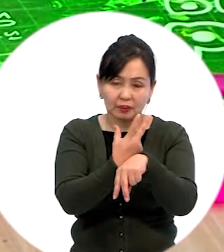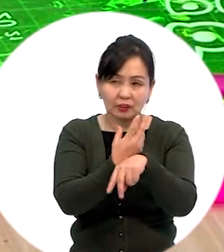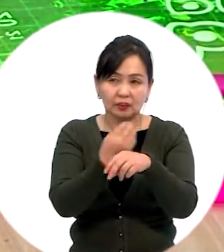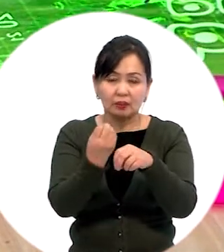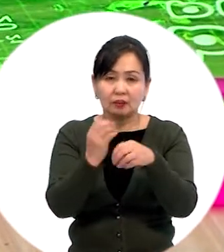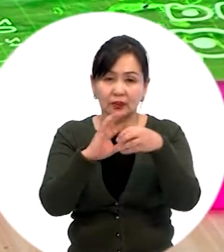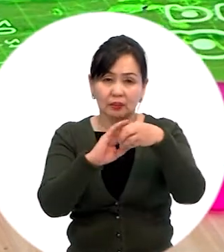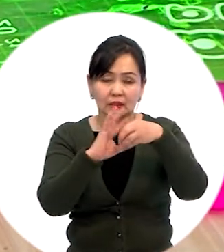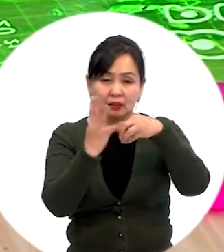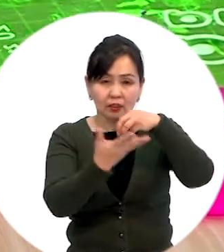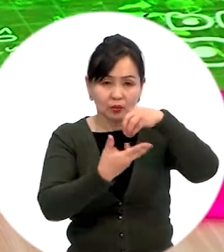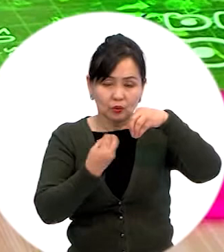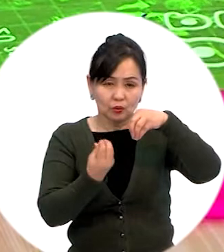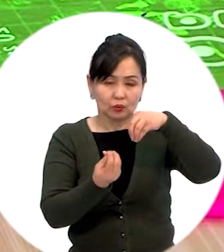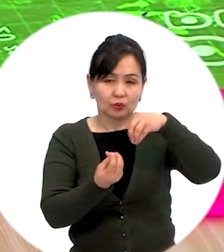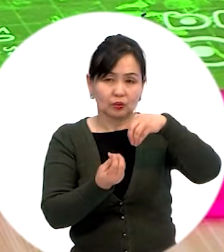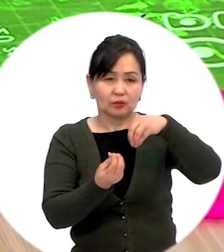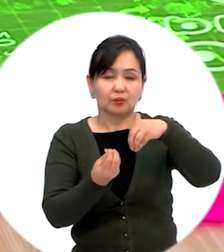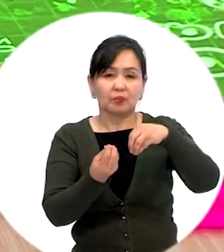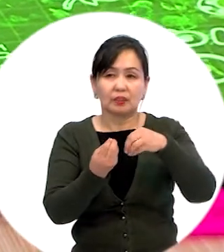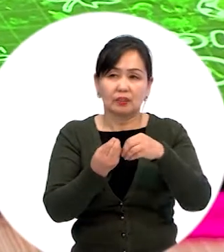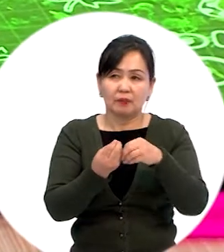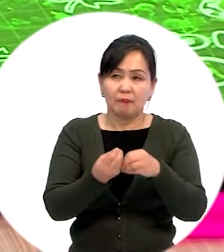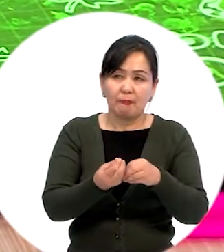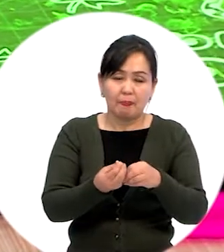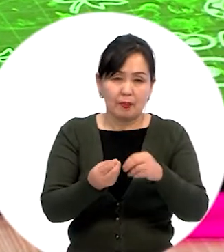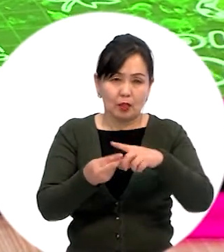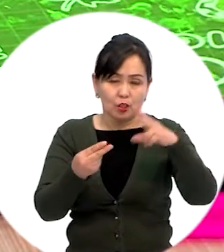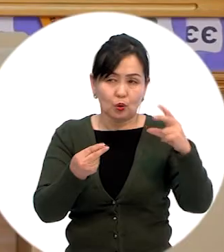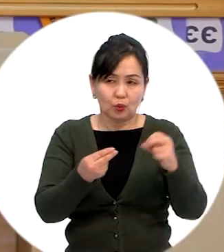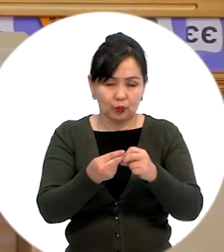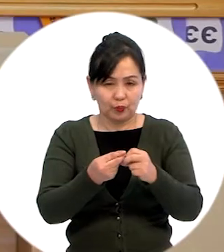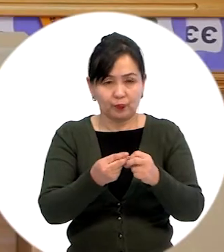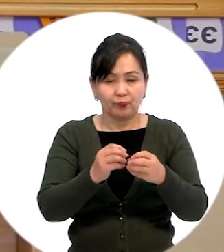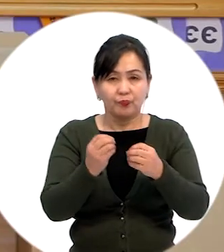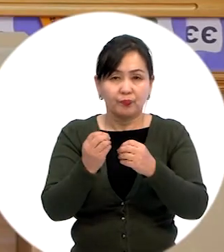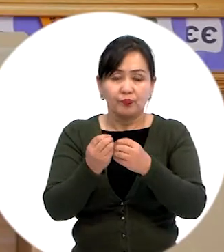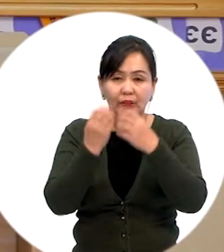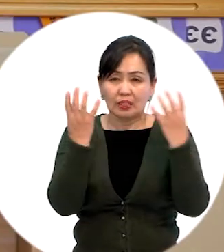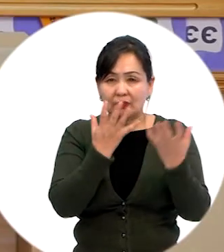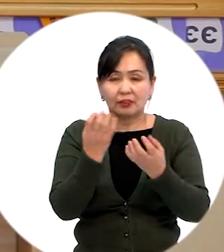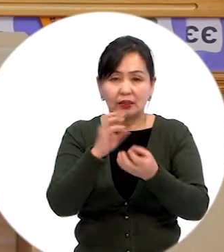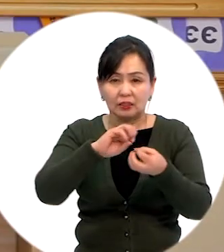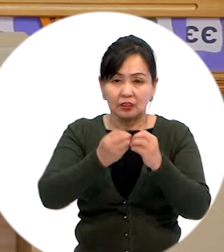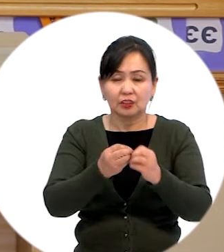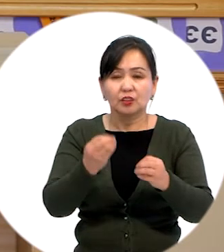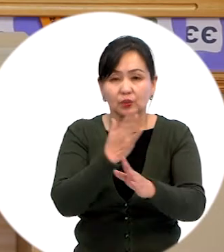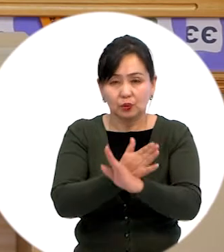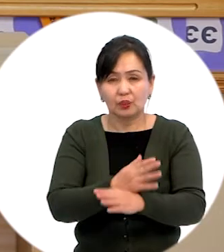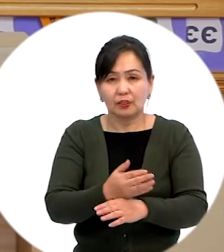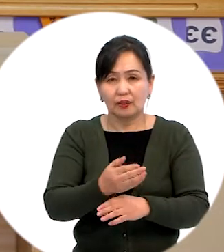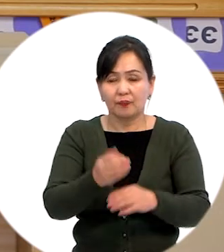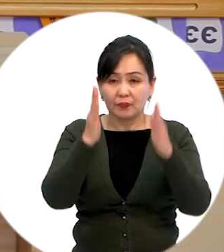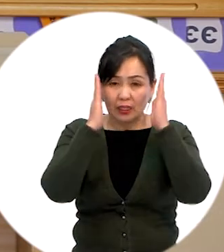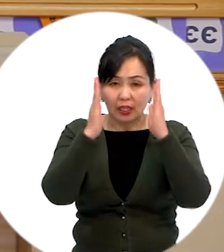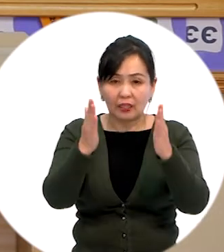үзэм, лоон гэсэн юм таван хүнсний ногоо болон жимсийг хийж гүйцэтгэлээ. Ингээд анхаарал